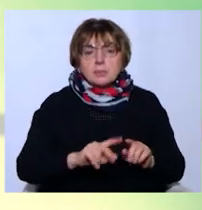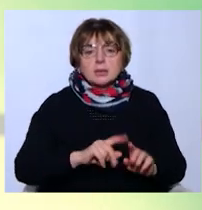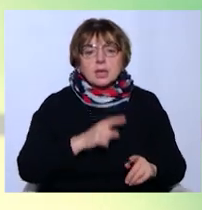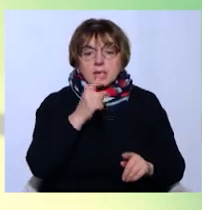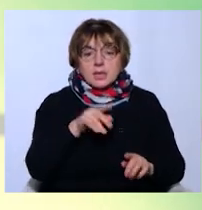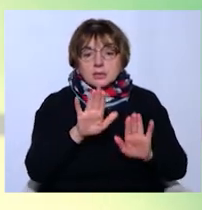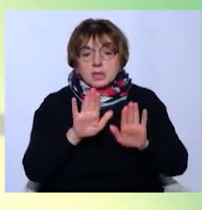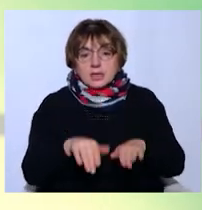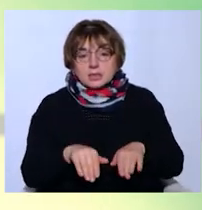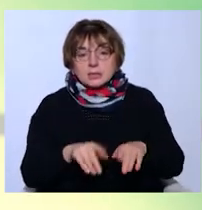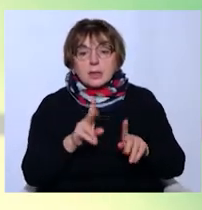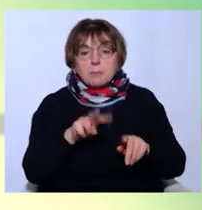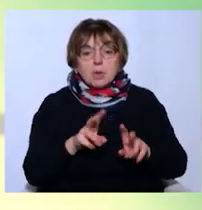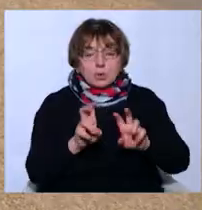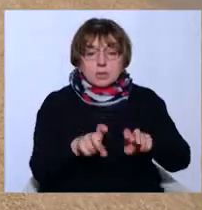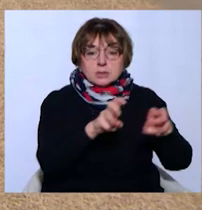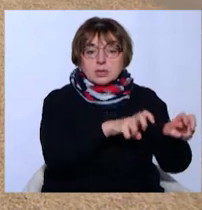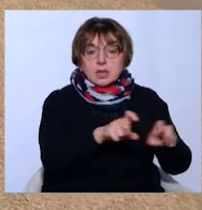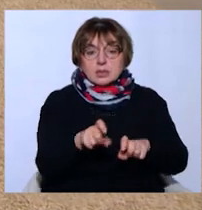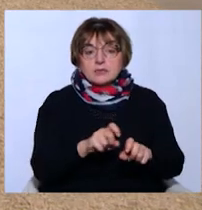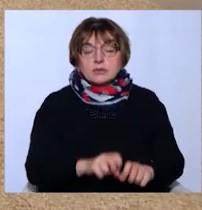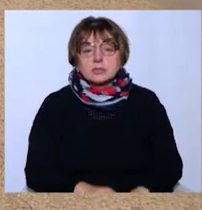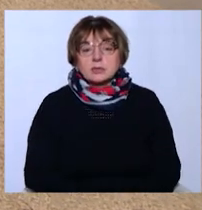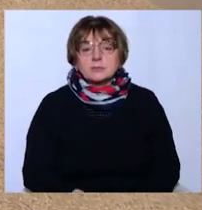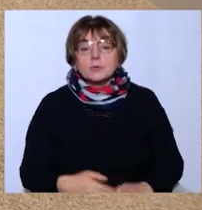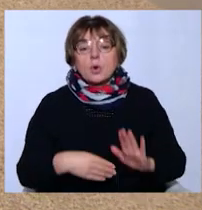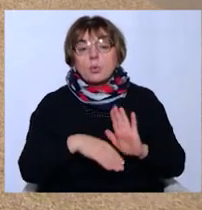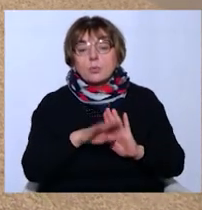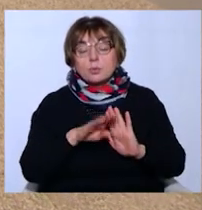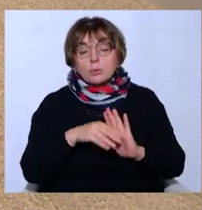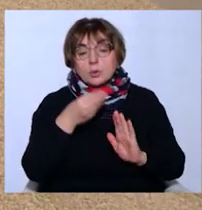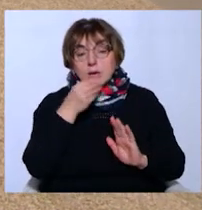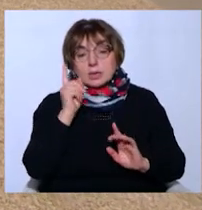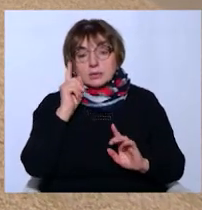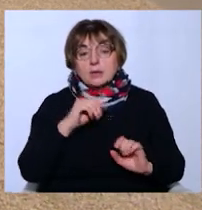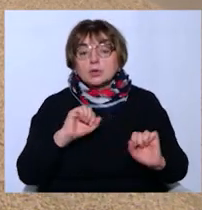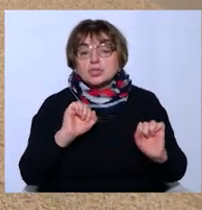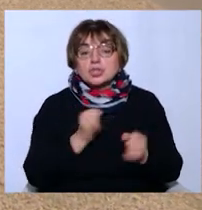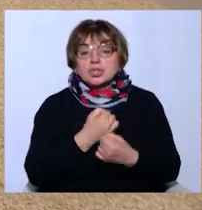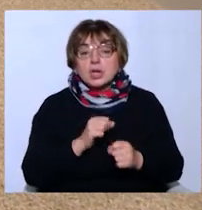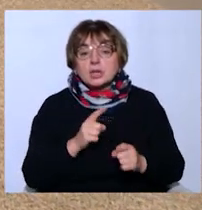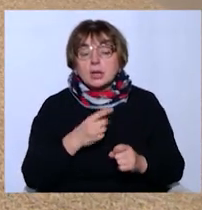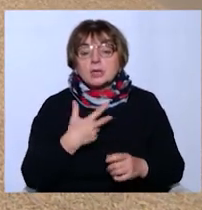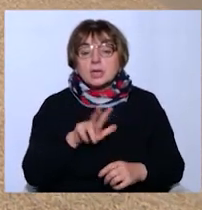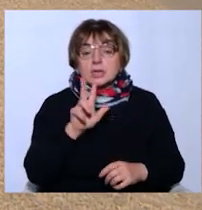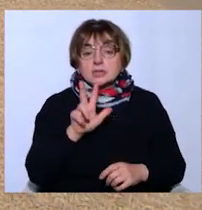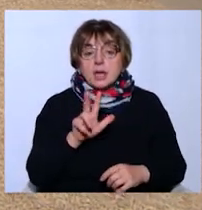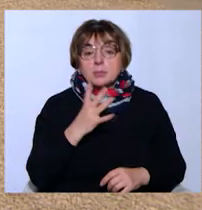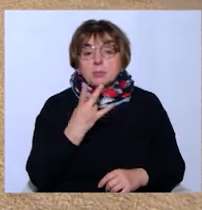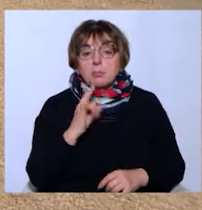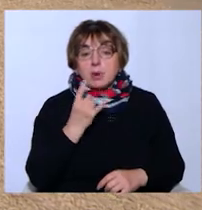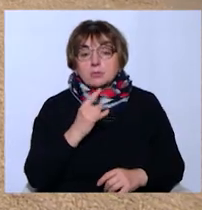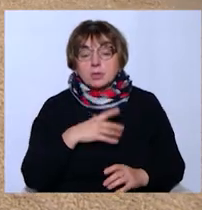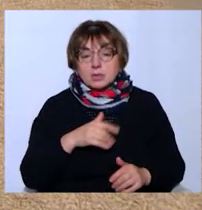ერთი ადგილიდან მეორეზე. Აი მაგალითად, რომ უკეთ რომ გაეგოთ რა არის სიჩქარე, თქვათ სამი ბავშვი